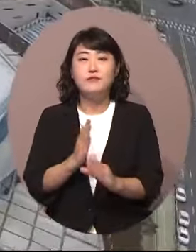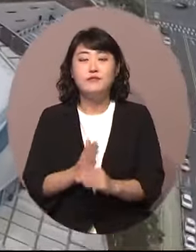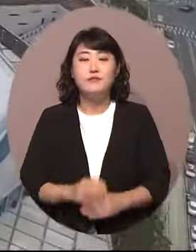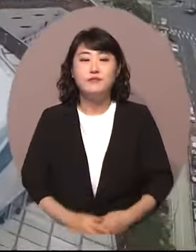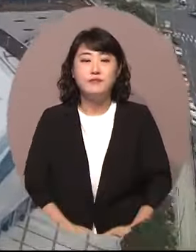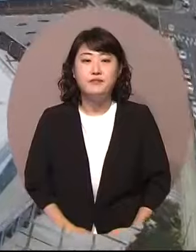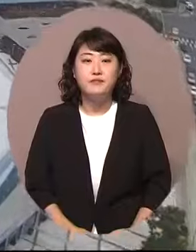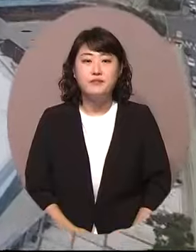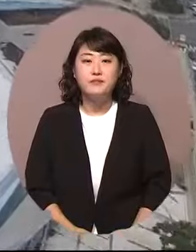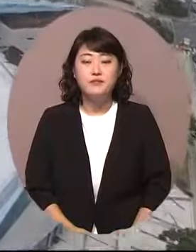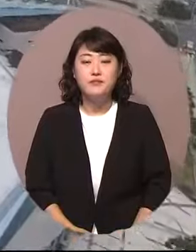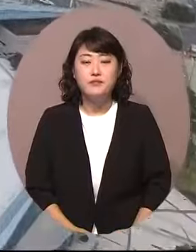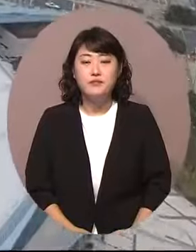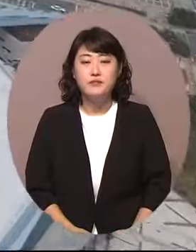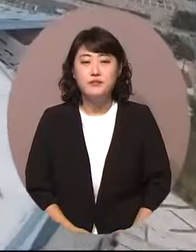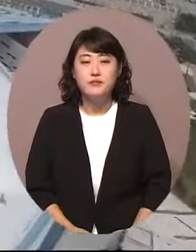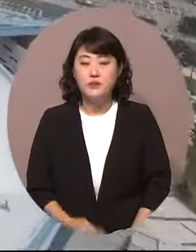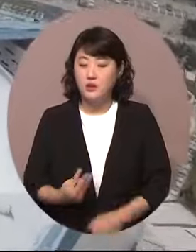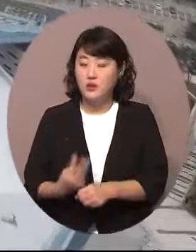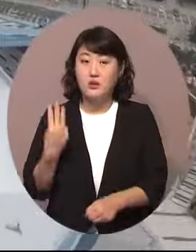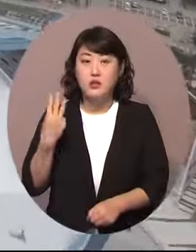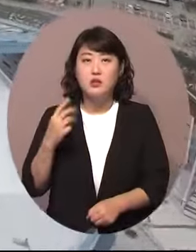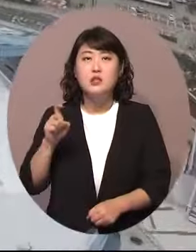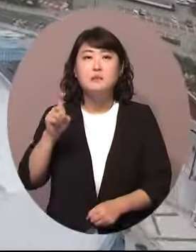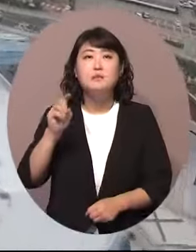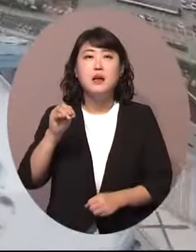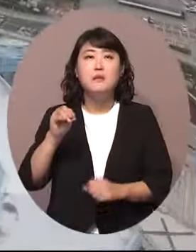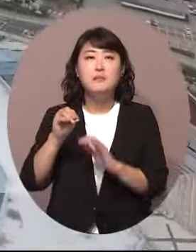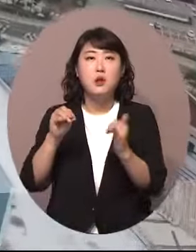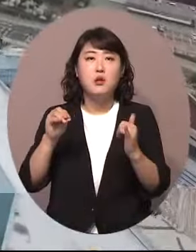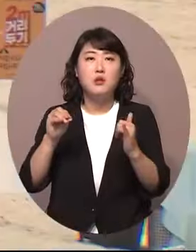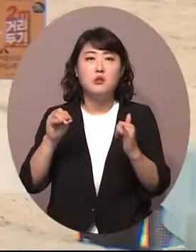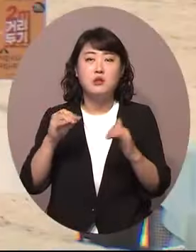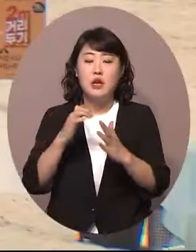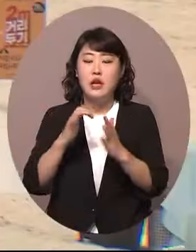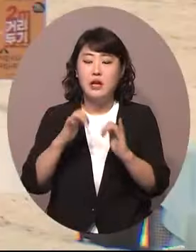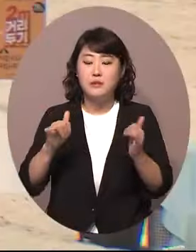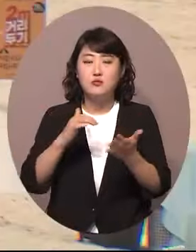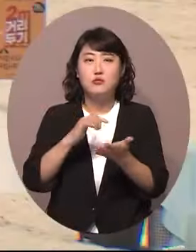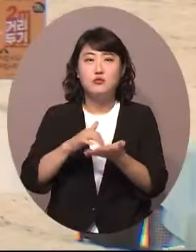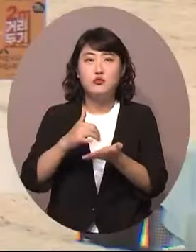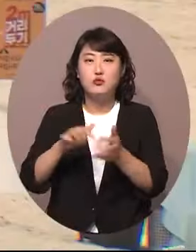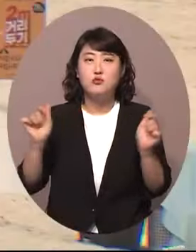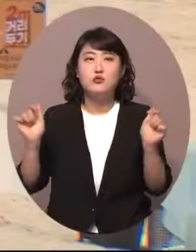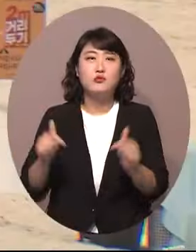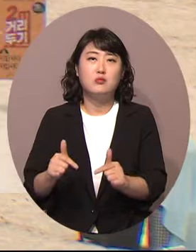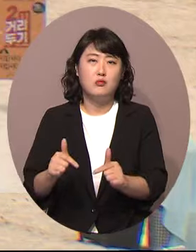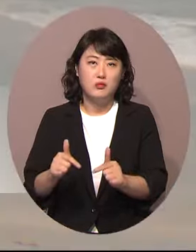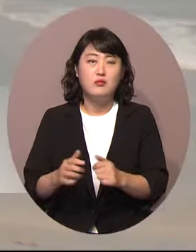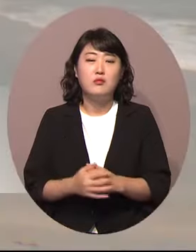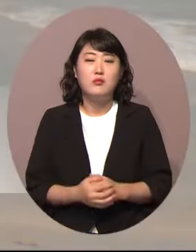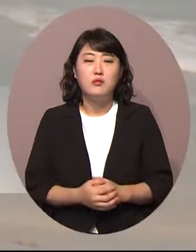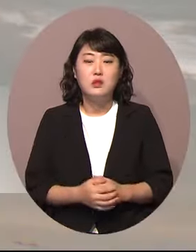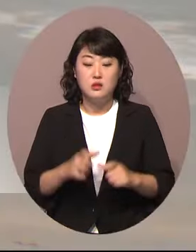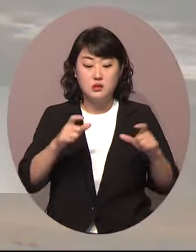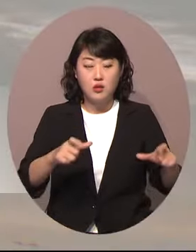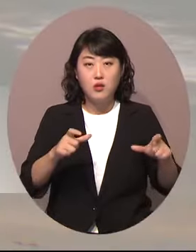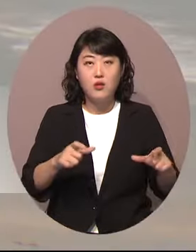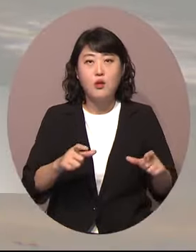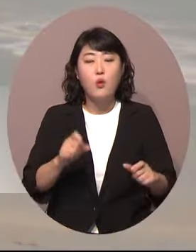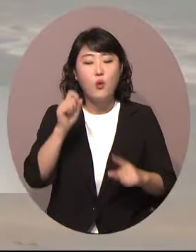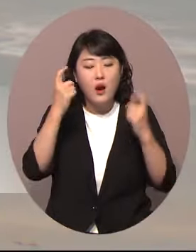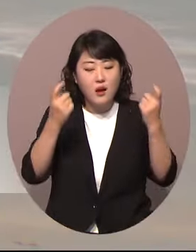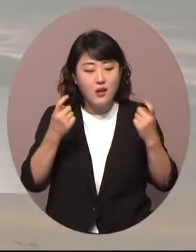기자입니다 보령시는 3년 전 인구 10만 명이 붕괴됐습니다 반면 지역에서 관광과 여가 등 생활하는